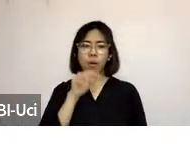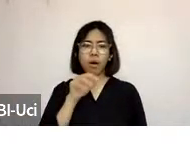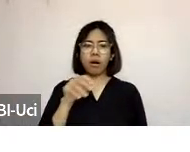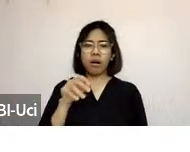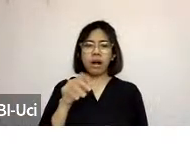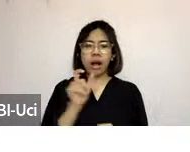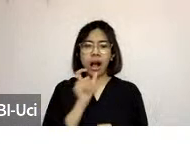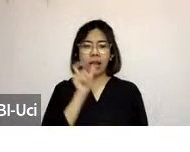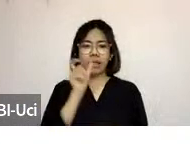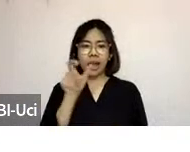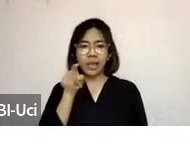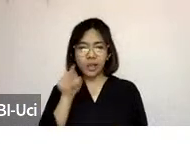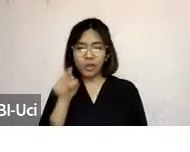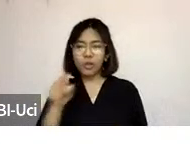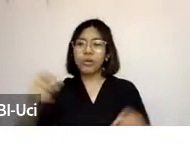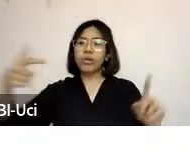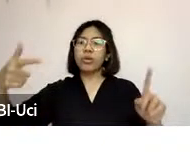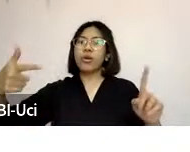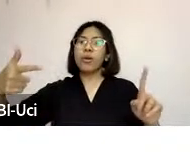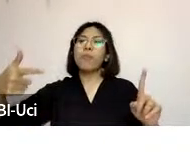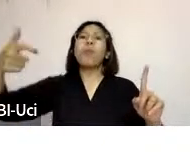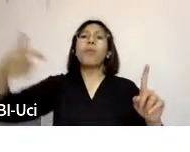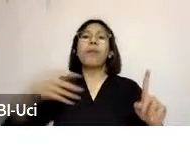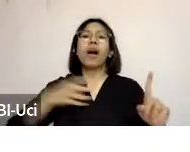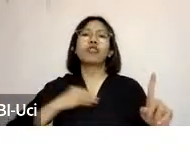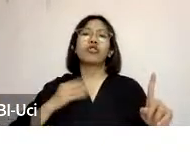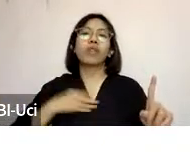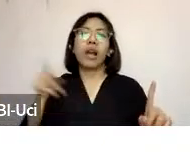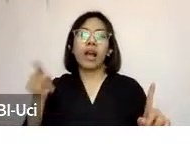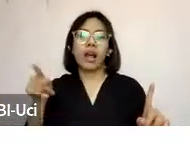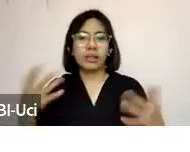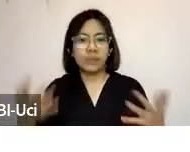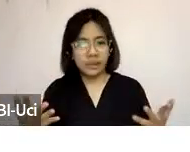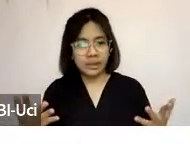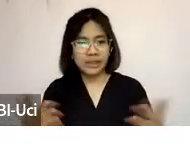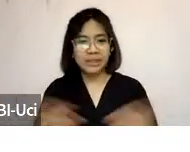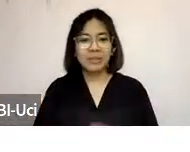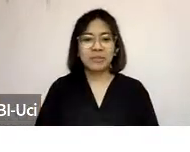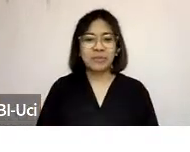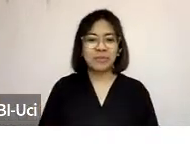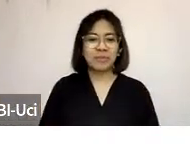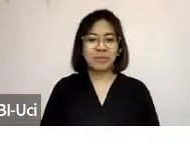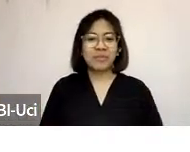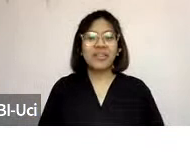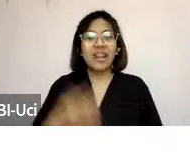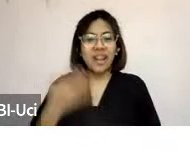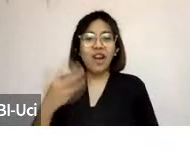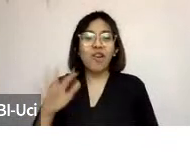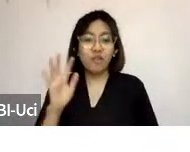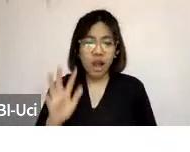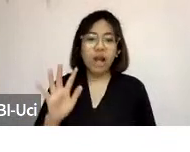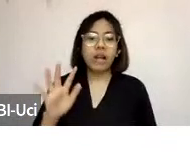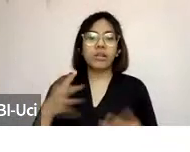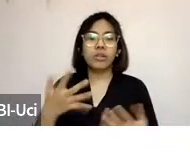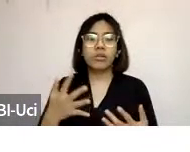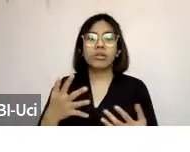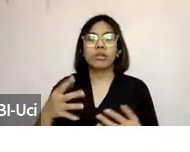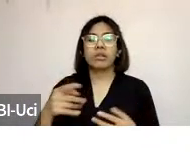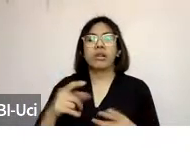LSM Efek itu mesiu stop fighting Nah karena pemaknaan oleh Polisi ini maka sederek